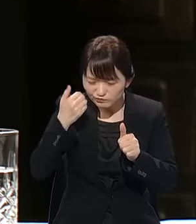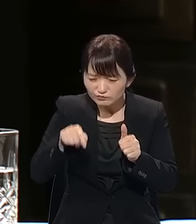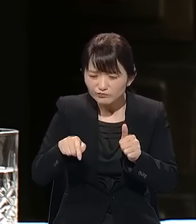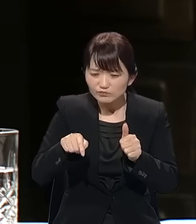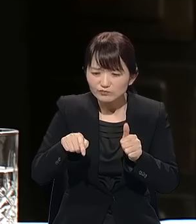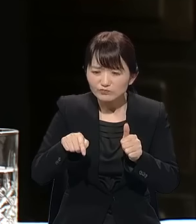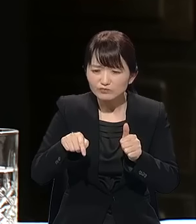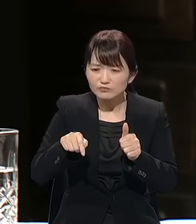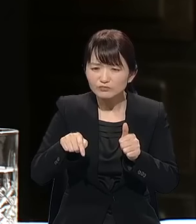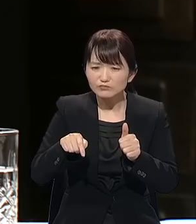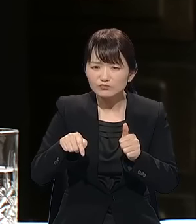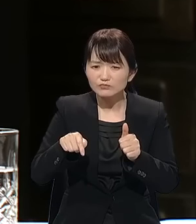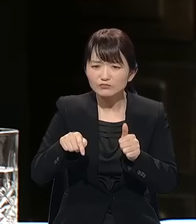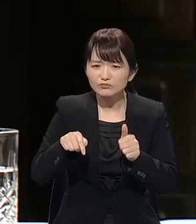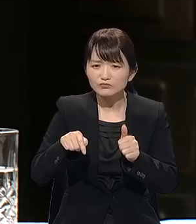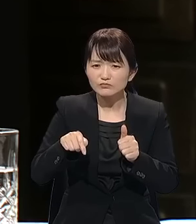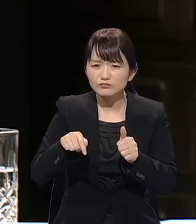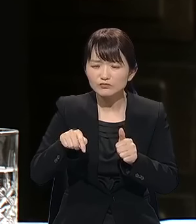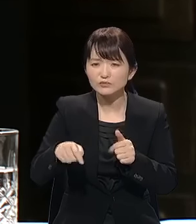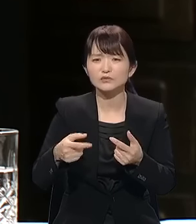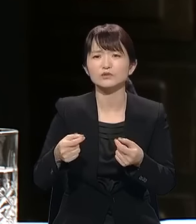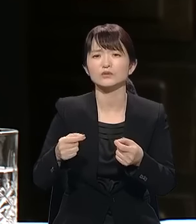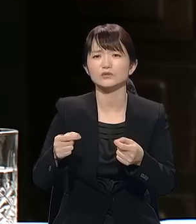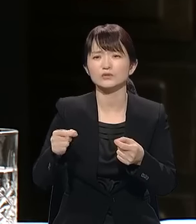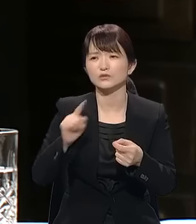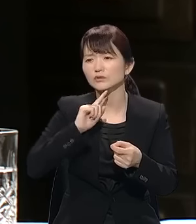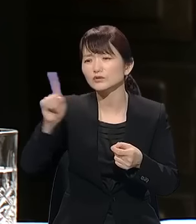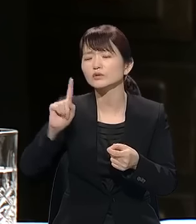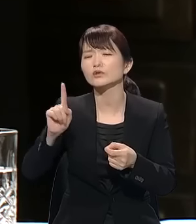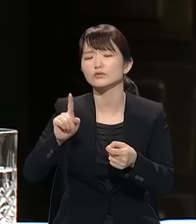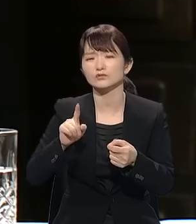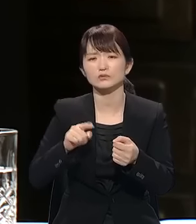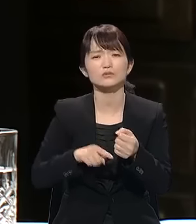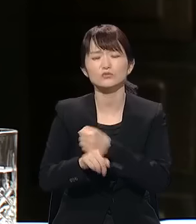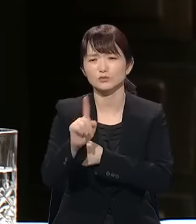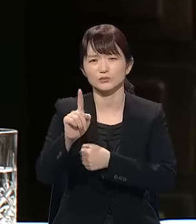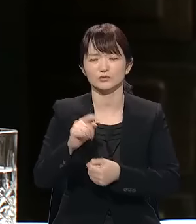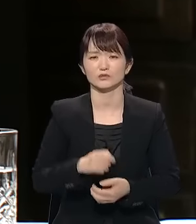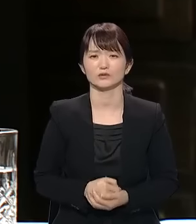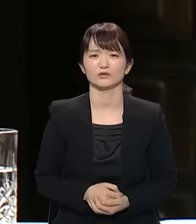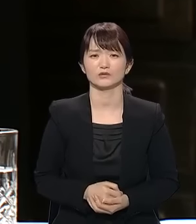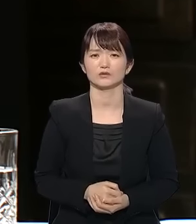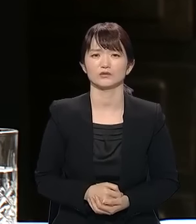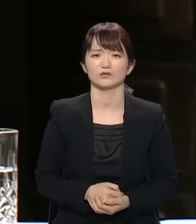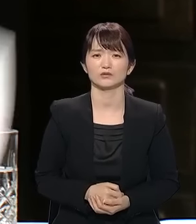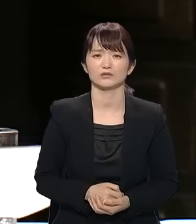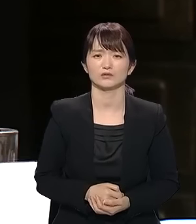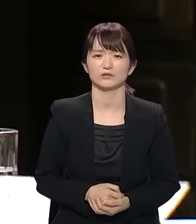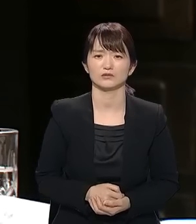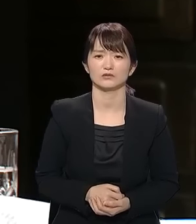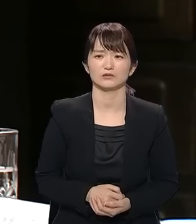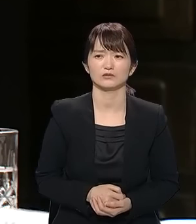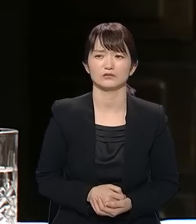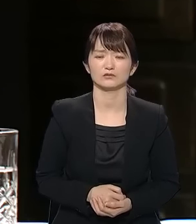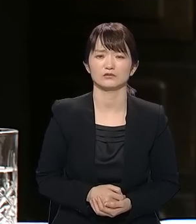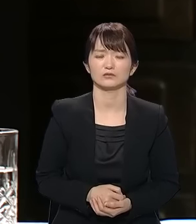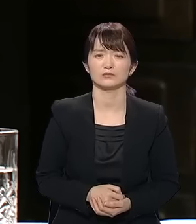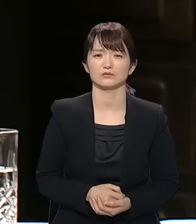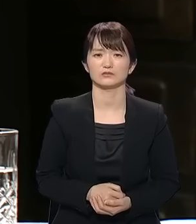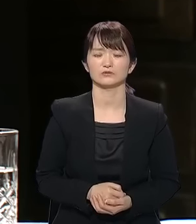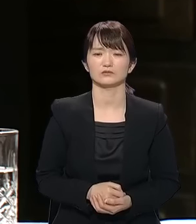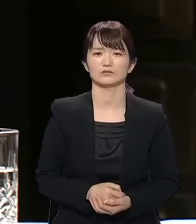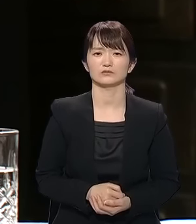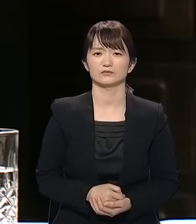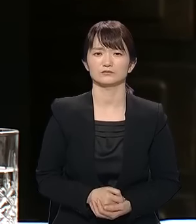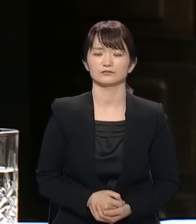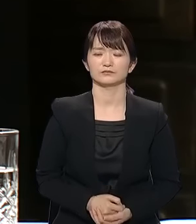정말이 이런 걸로 기소하면 어쩝니까 막 그러셨습니다 그때 맞 기억이납니다 예 자 아 저희가